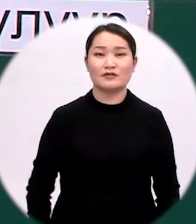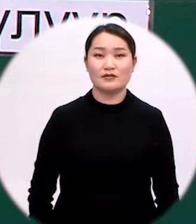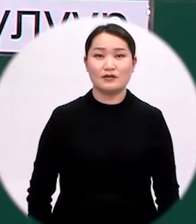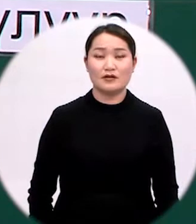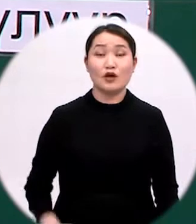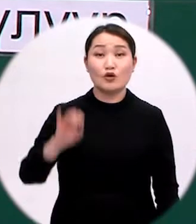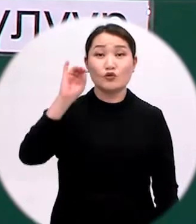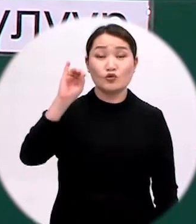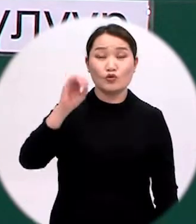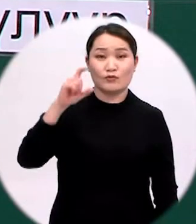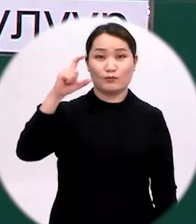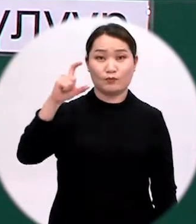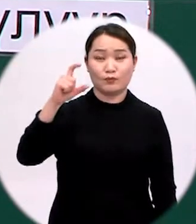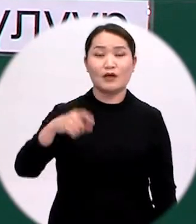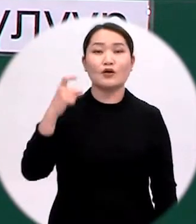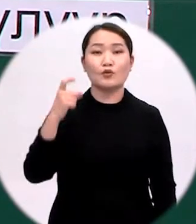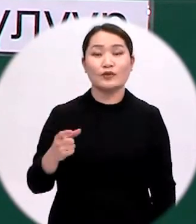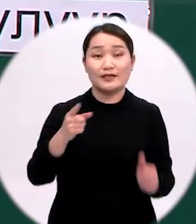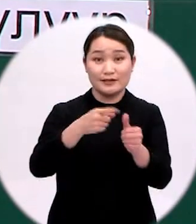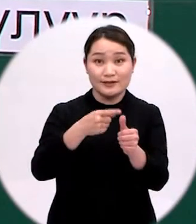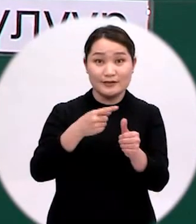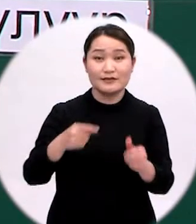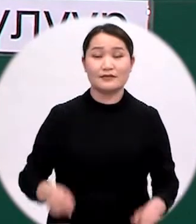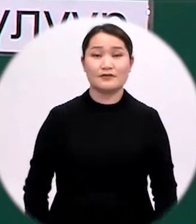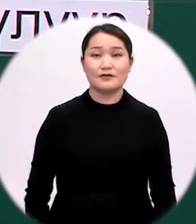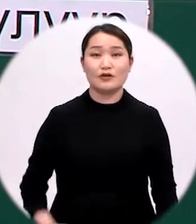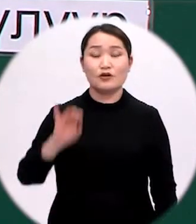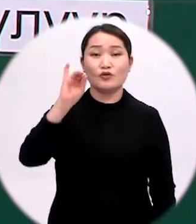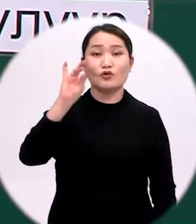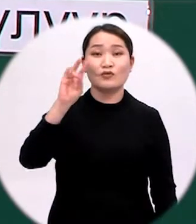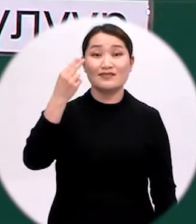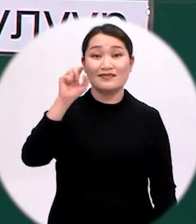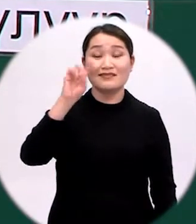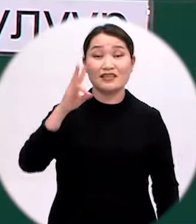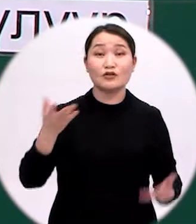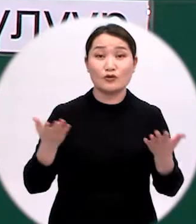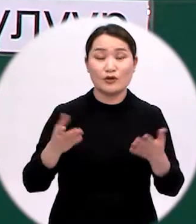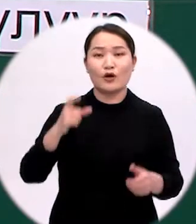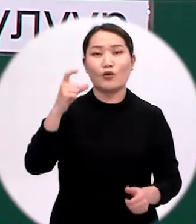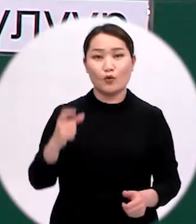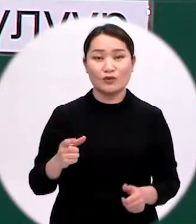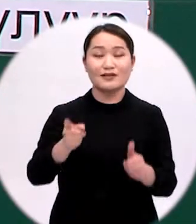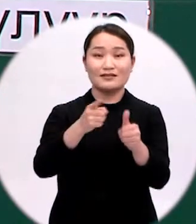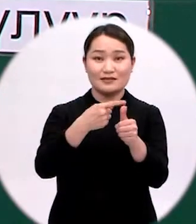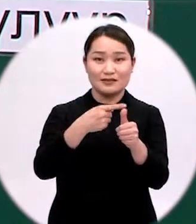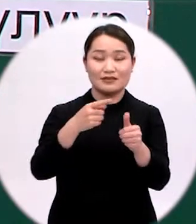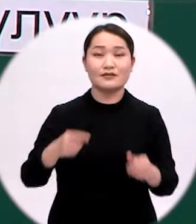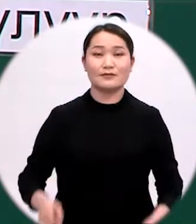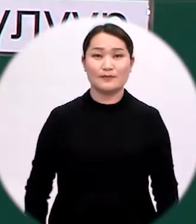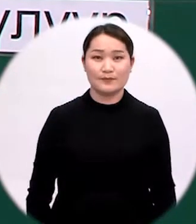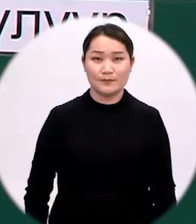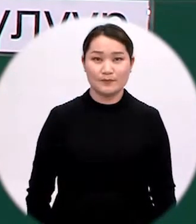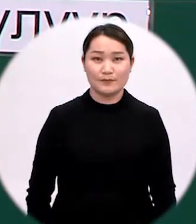Том үсгээр хэлсэн учраас энэ хүний нэр. Юндэн. Мөн том үсгээр хэлсэн учраас хүний нэр